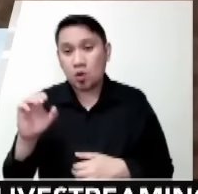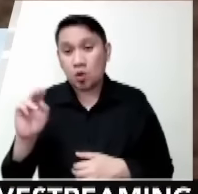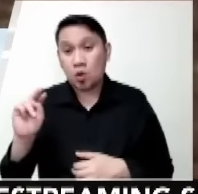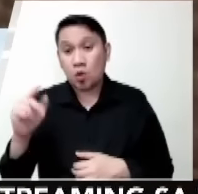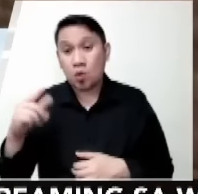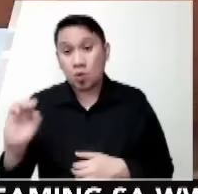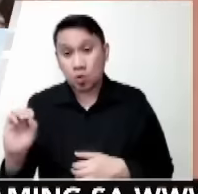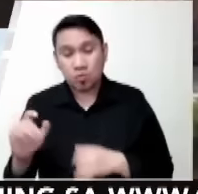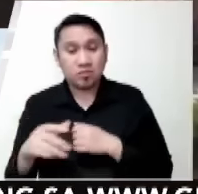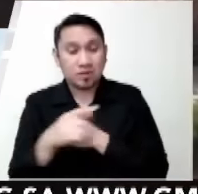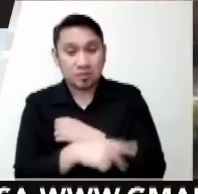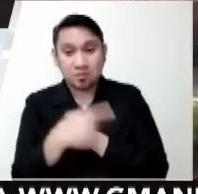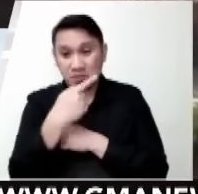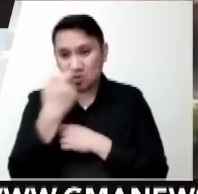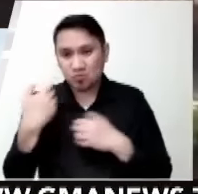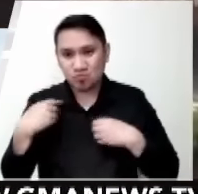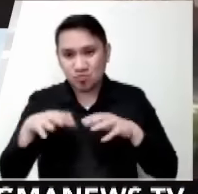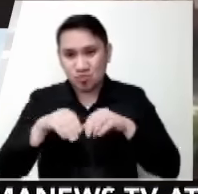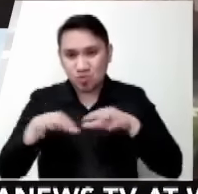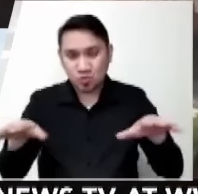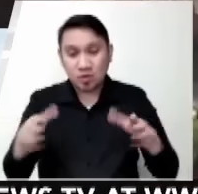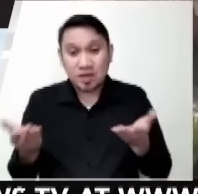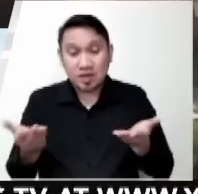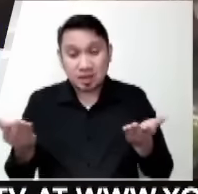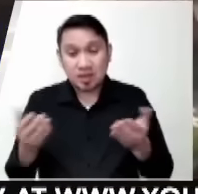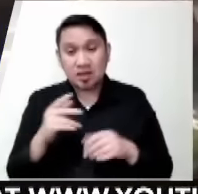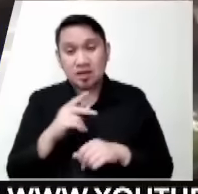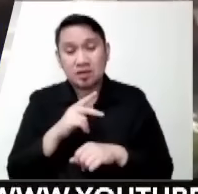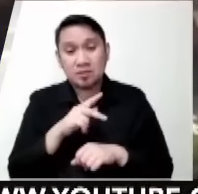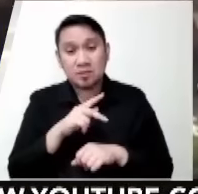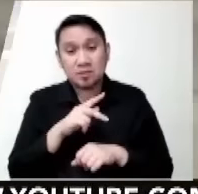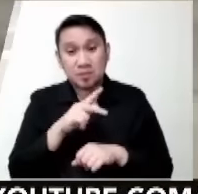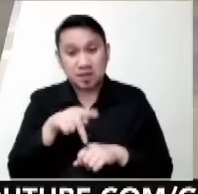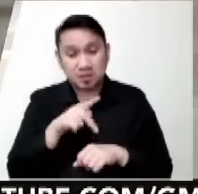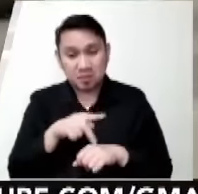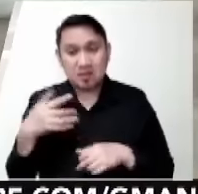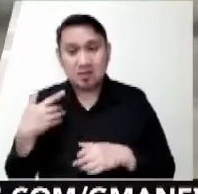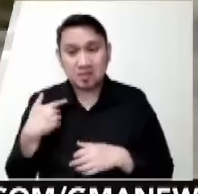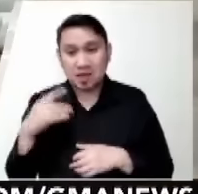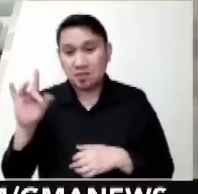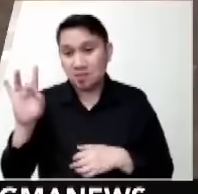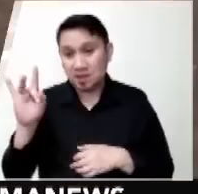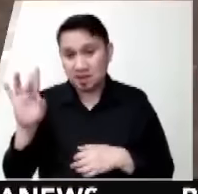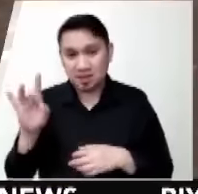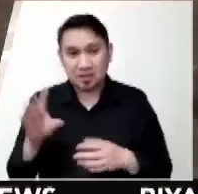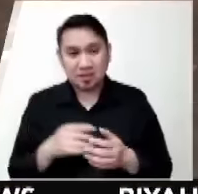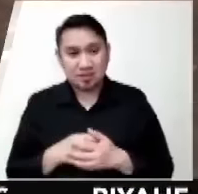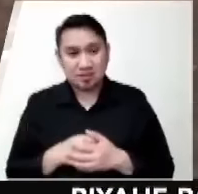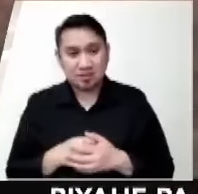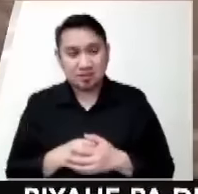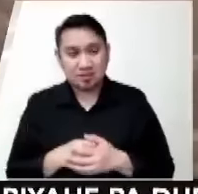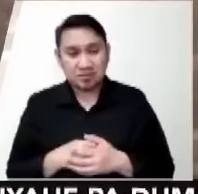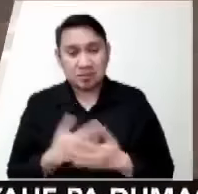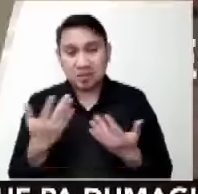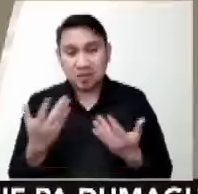Mpox outbreak. Sa Pilipinas, 18 na ang kumpirmadong Mpox cases mula August 18. Magaling na ang 5 sa kanila.